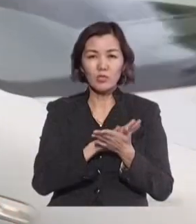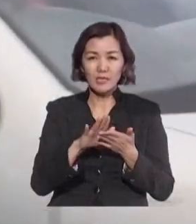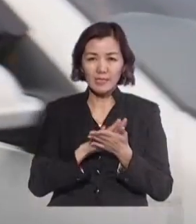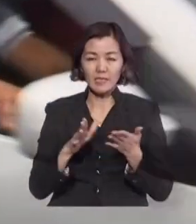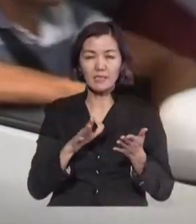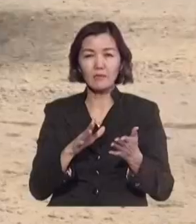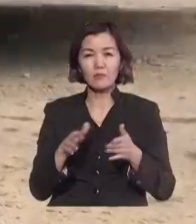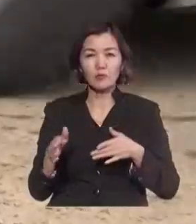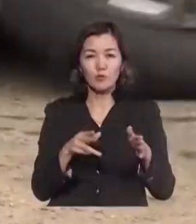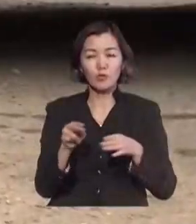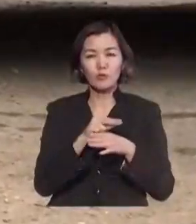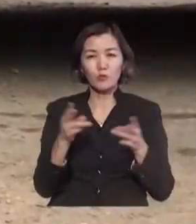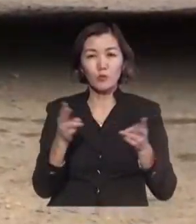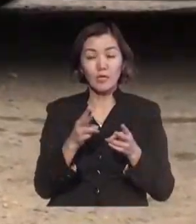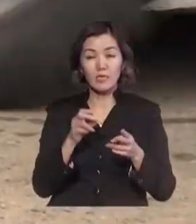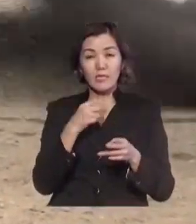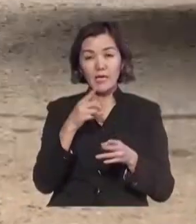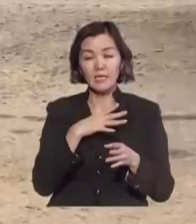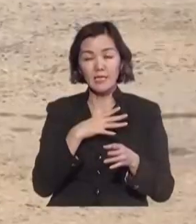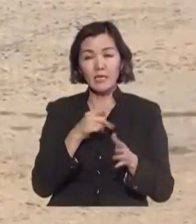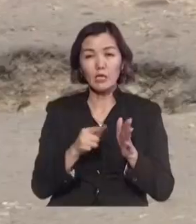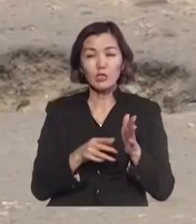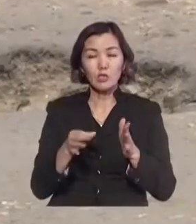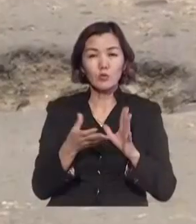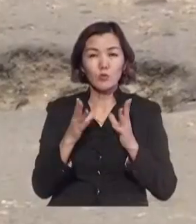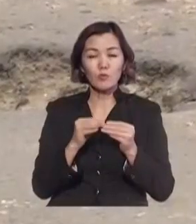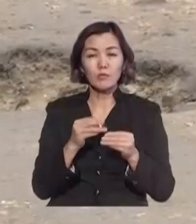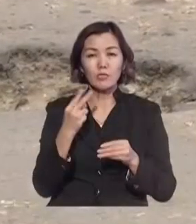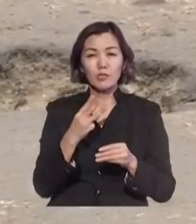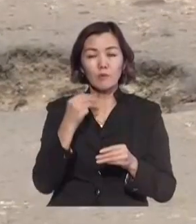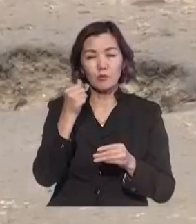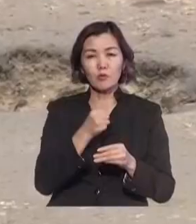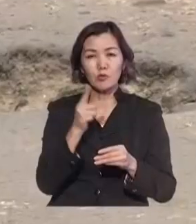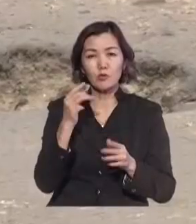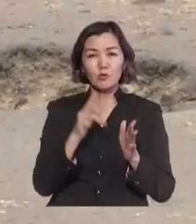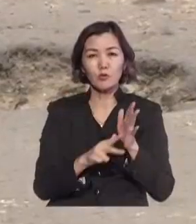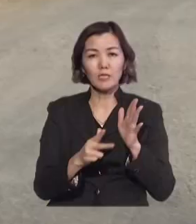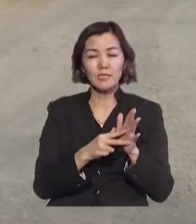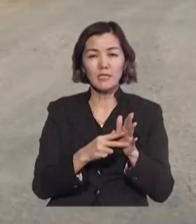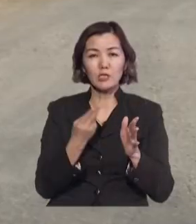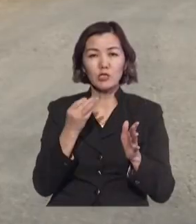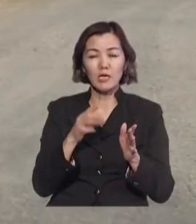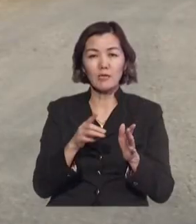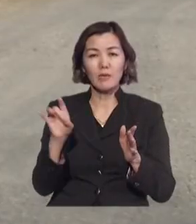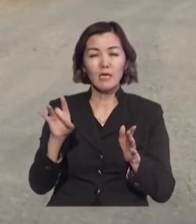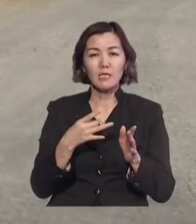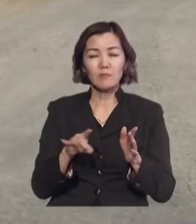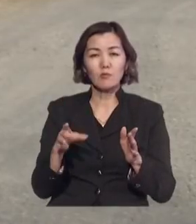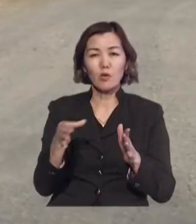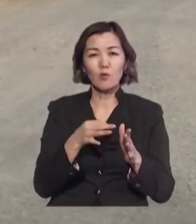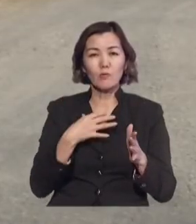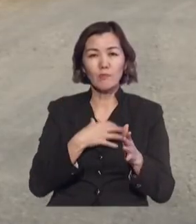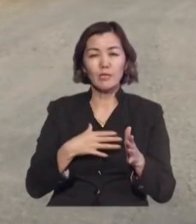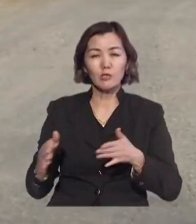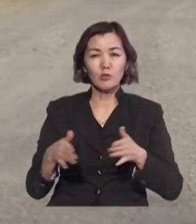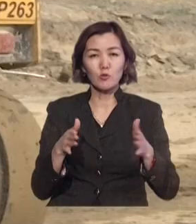қоймай, жолдарды жөндеу керек еді айтылды. Жетісу облысы 2023 жылы 198 шақырым республика мен облыстық маңызы